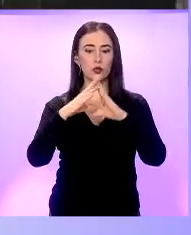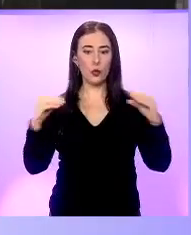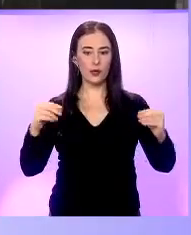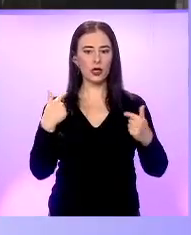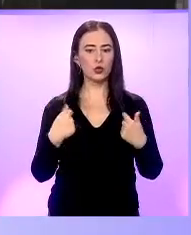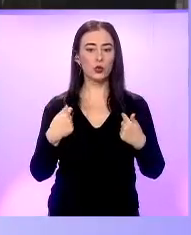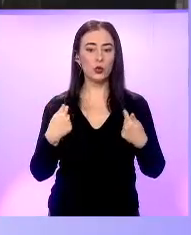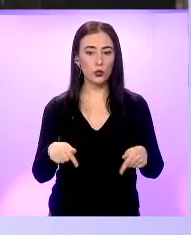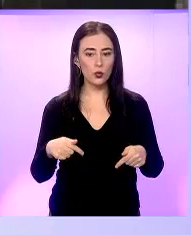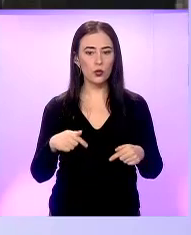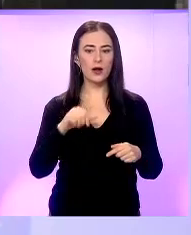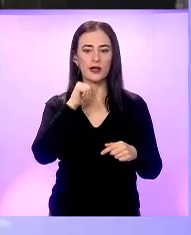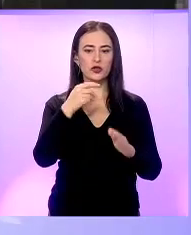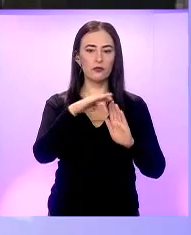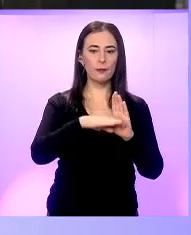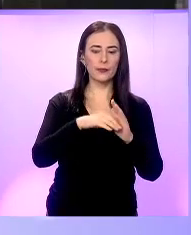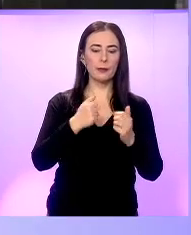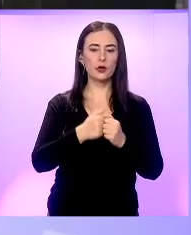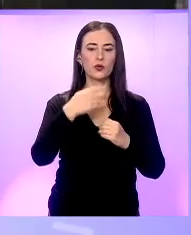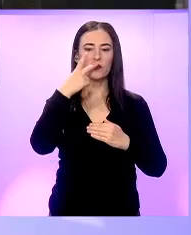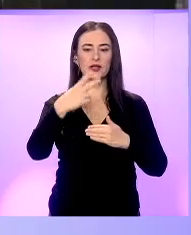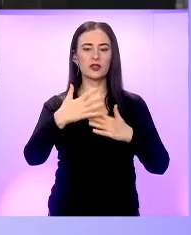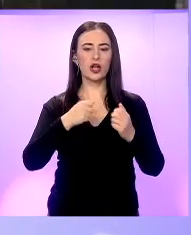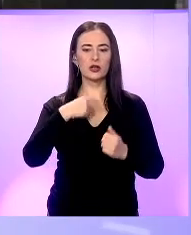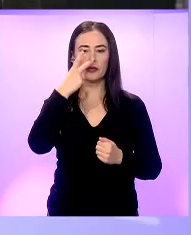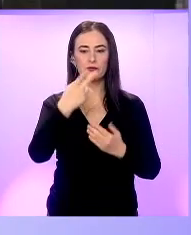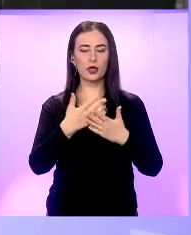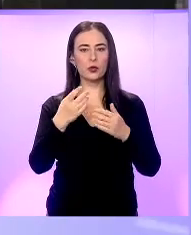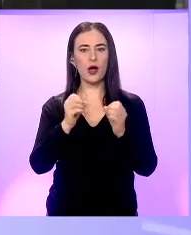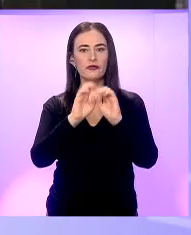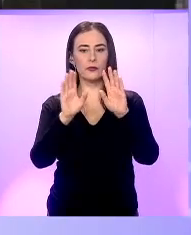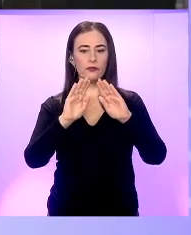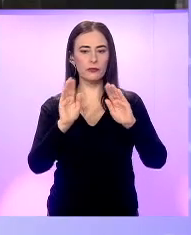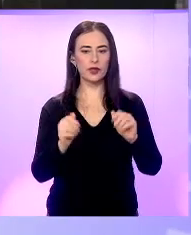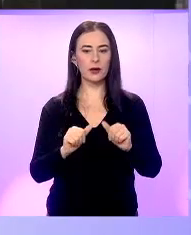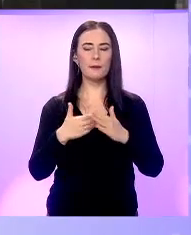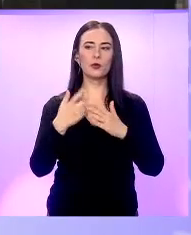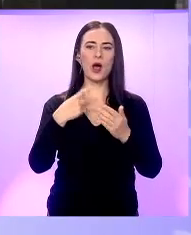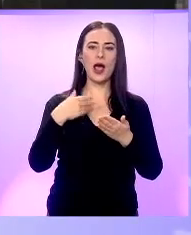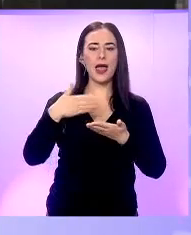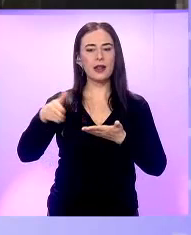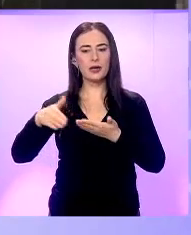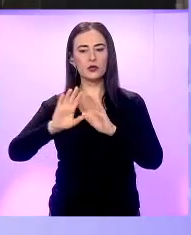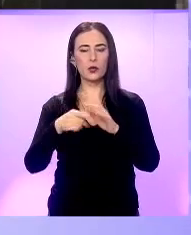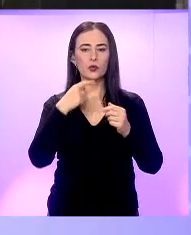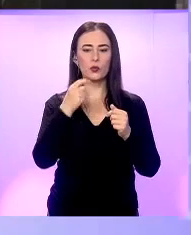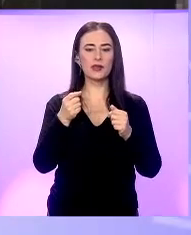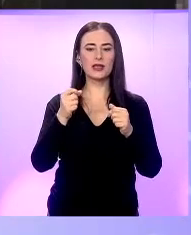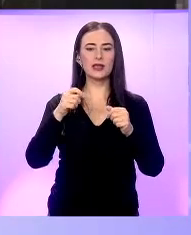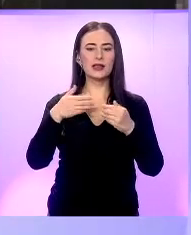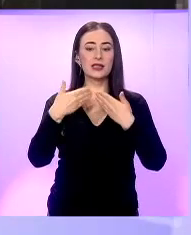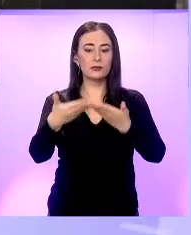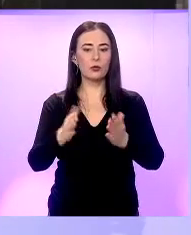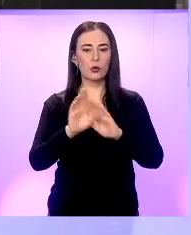nu a fost admisă în spațiul Schengen și atunci aceste formalități ar fi fost eliminate și implicit și cozile care